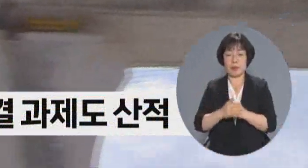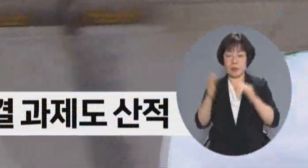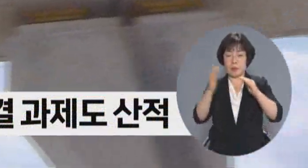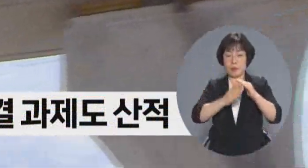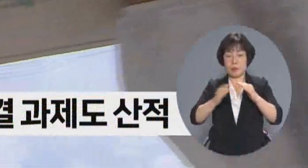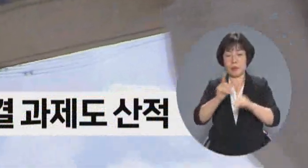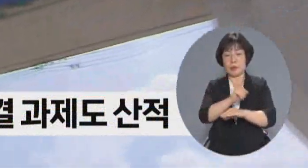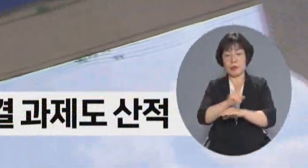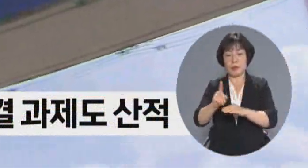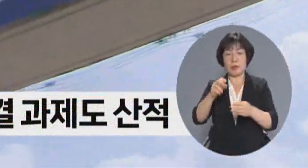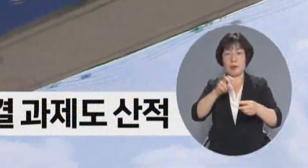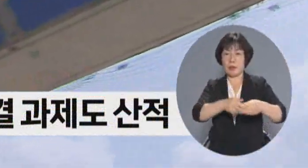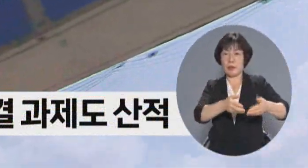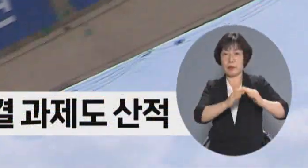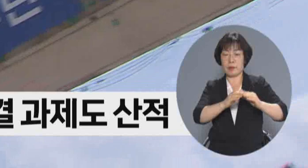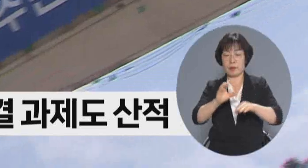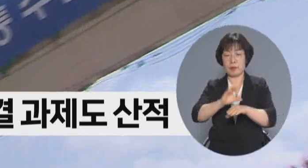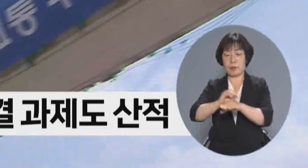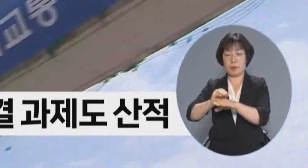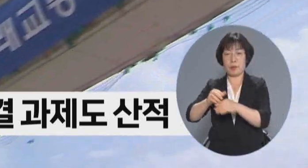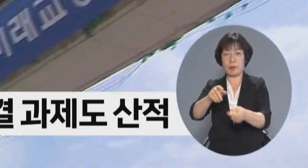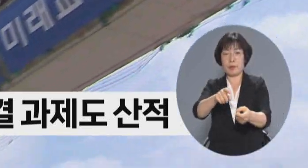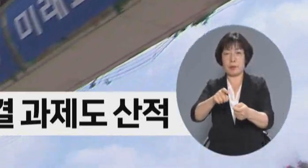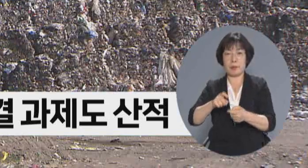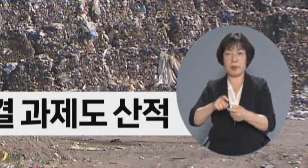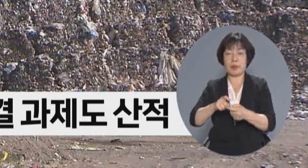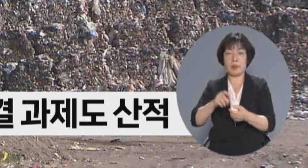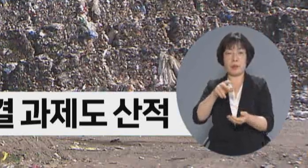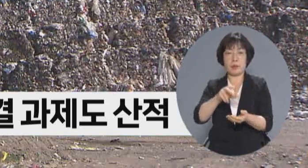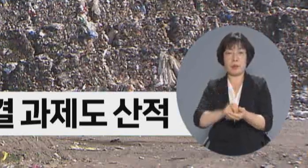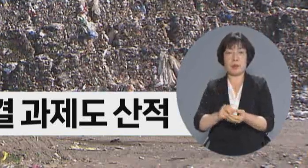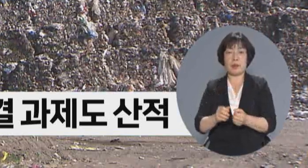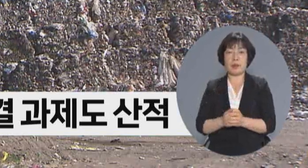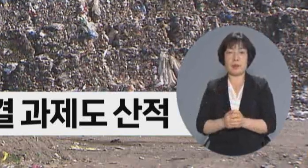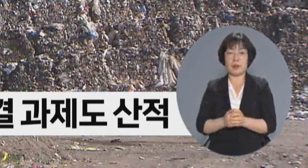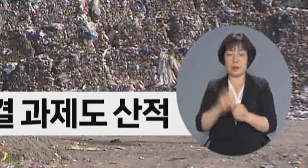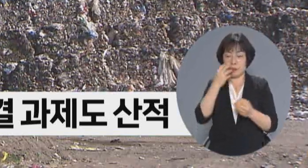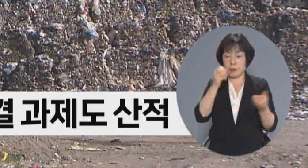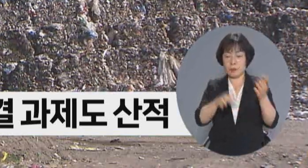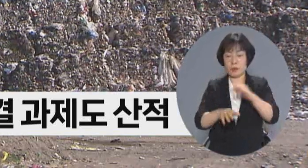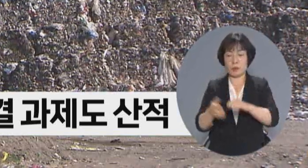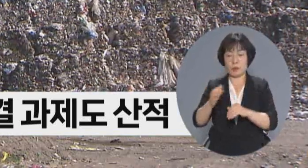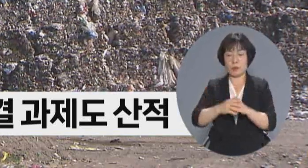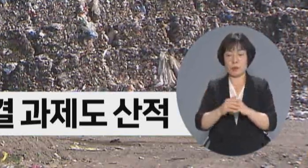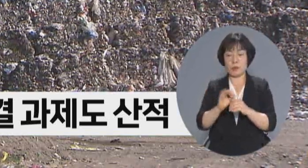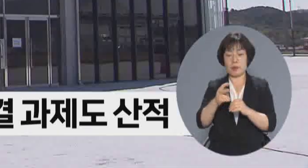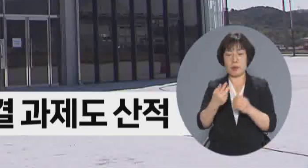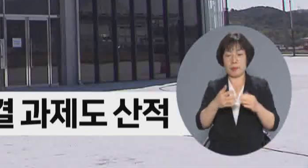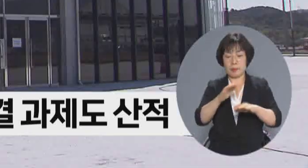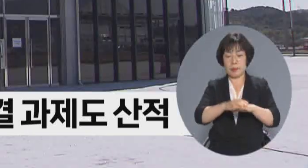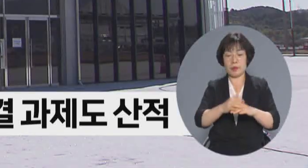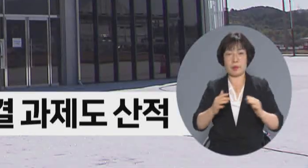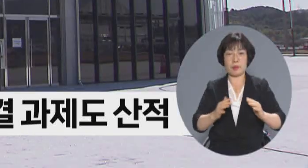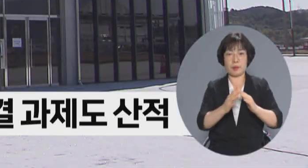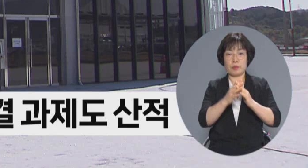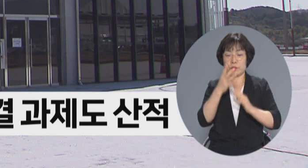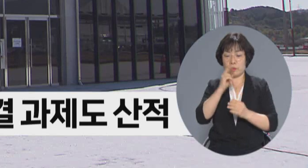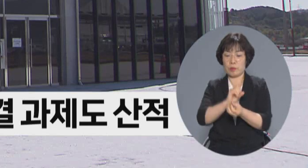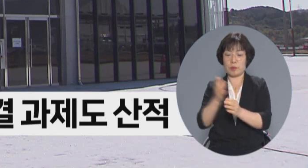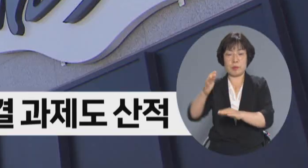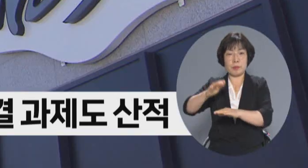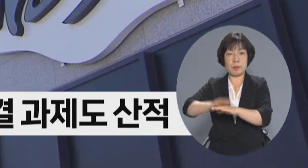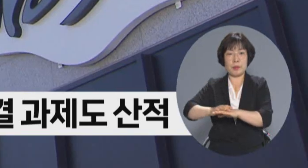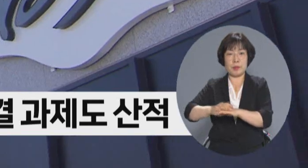데이터 센터 유치와 스카이큐브 인수 등이 두드러졌지만 쓰레기 매립장이나 연양뜰 개발, 순천만 가든마켓